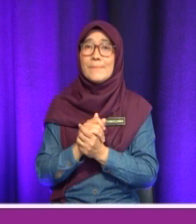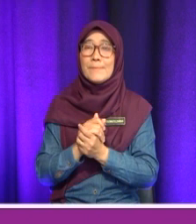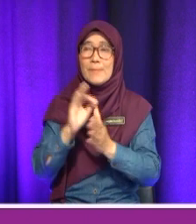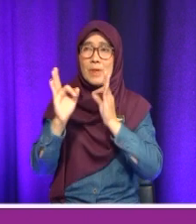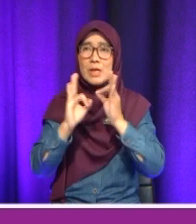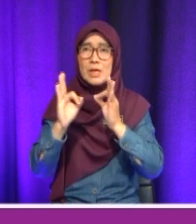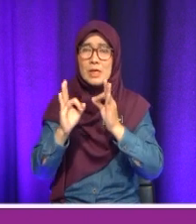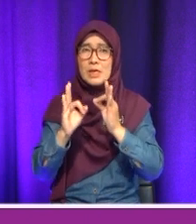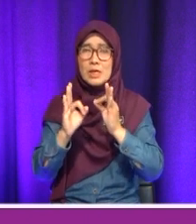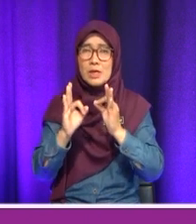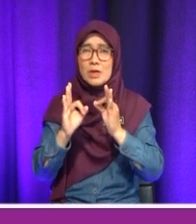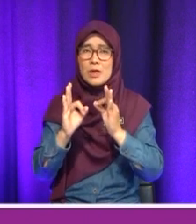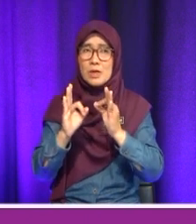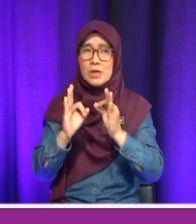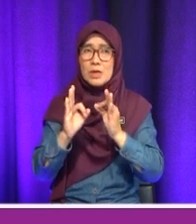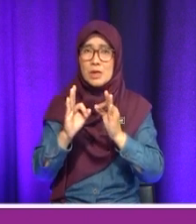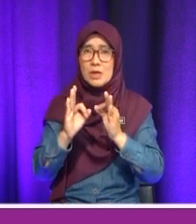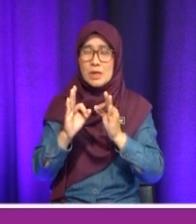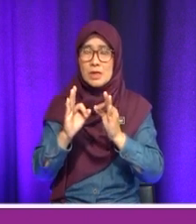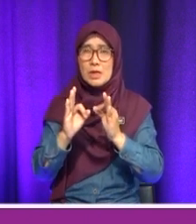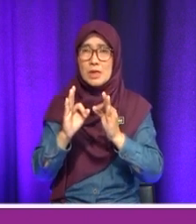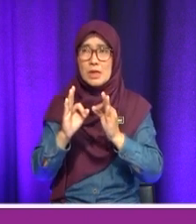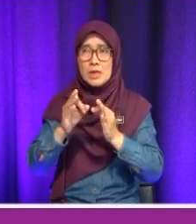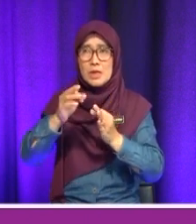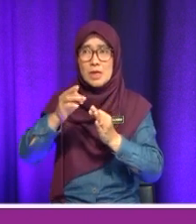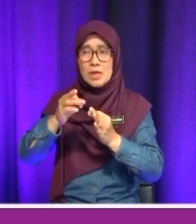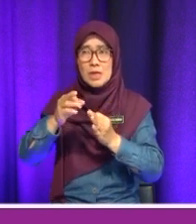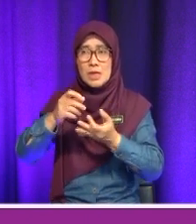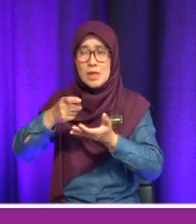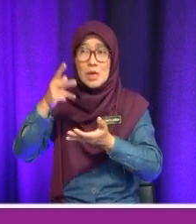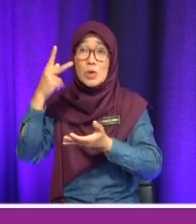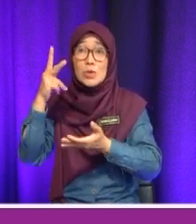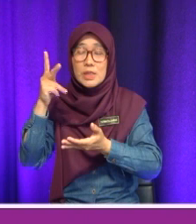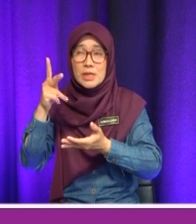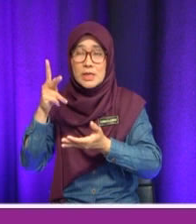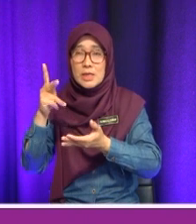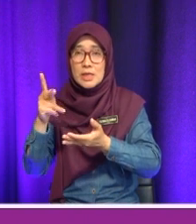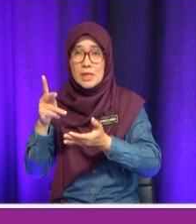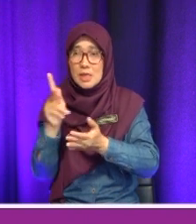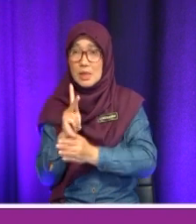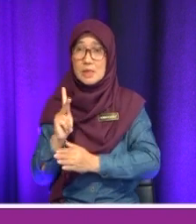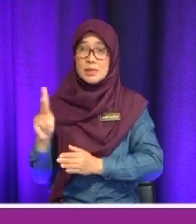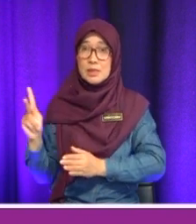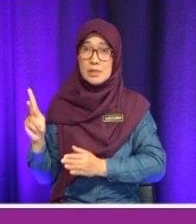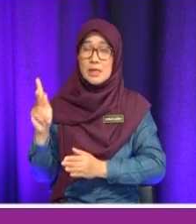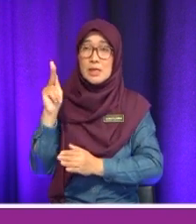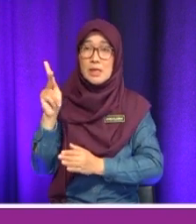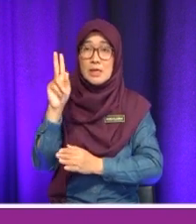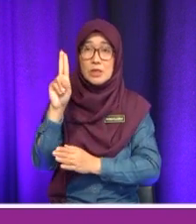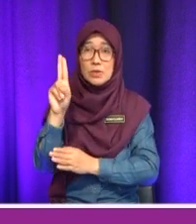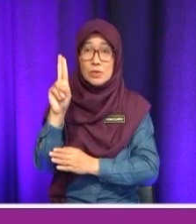kedudukannya berada ke ee gelas kuning juga kita perhatikan gelas kuning kalau berada di bagian kanan tetap key UMN